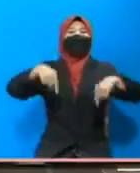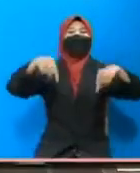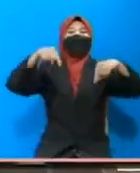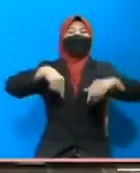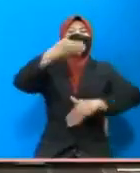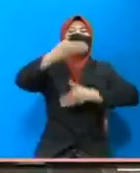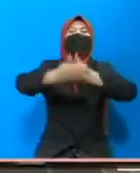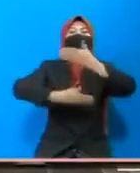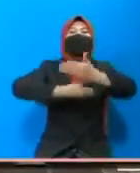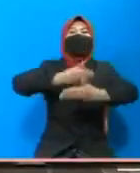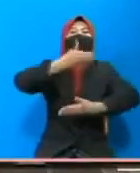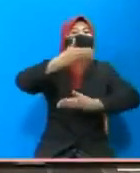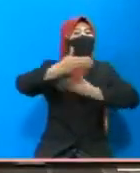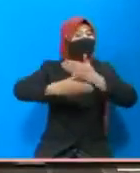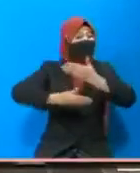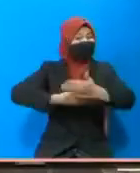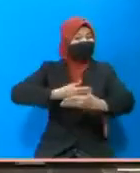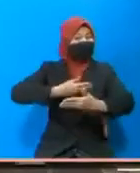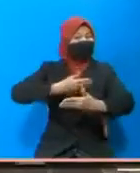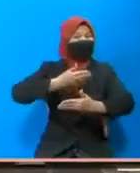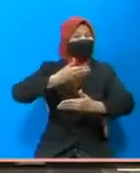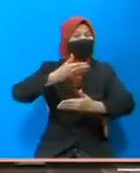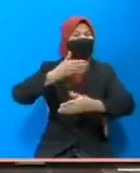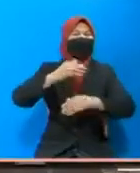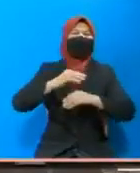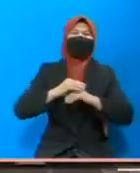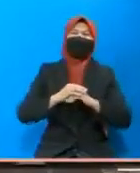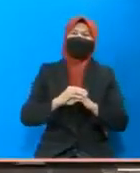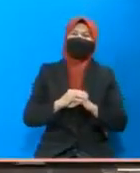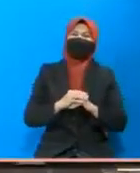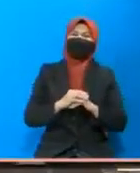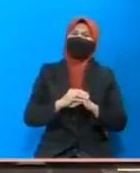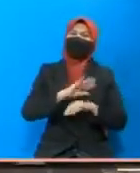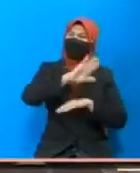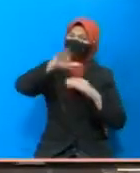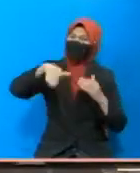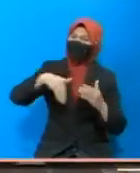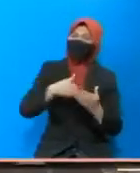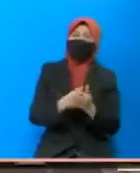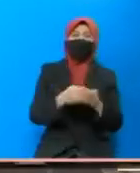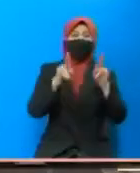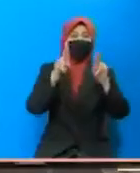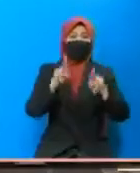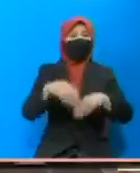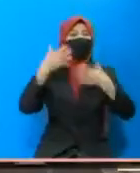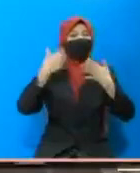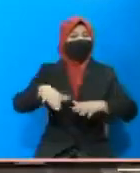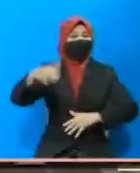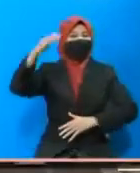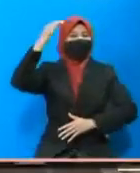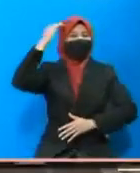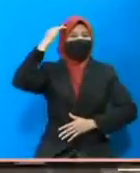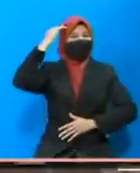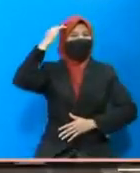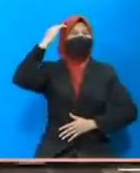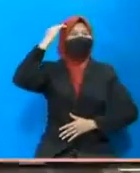proses. Kerana ternyata semua rakyat tahu bahawa belum